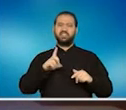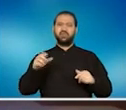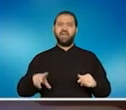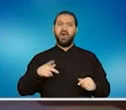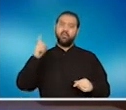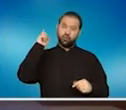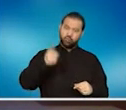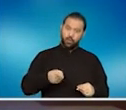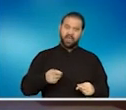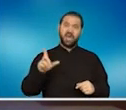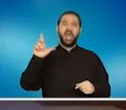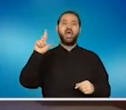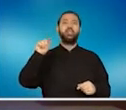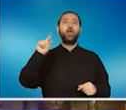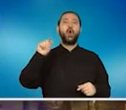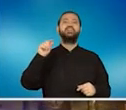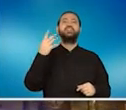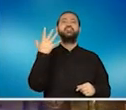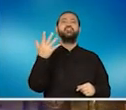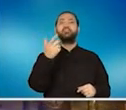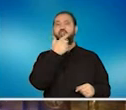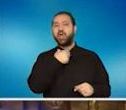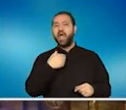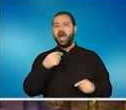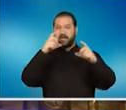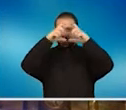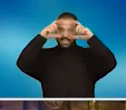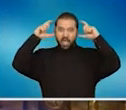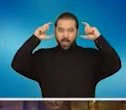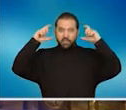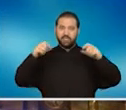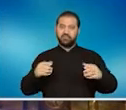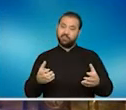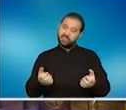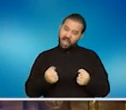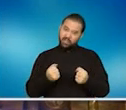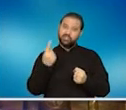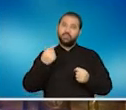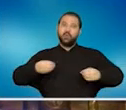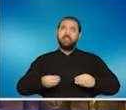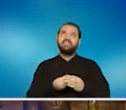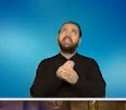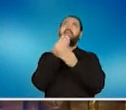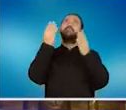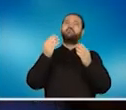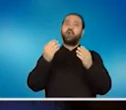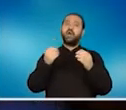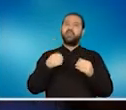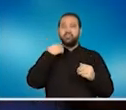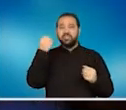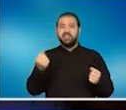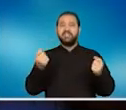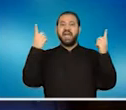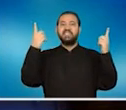să accepte un fel de sărbătoare. Și după ce s-a consumat